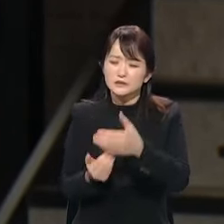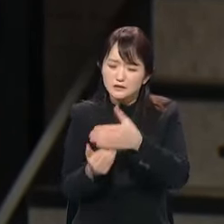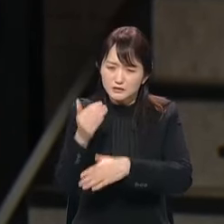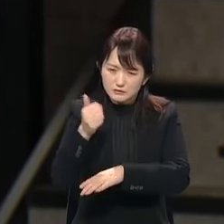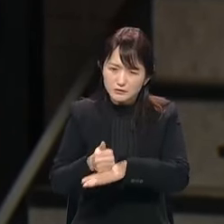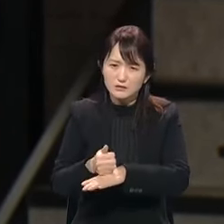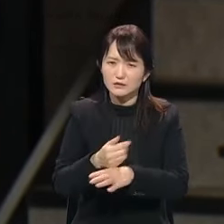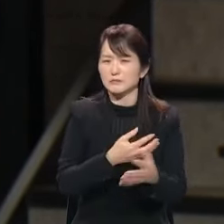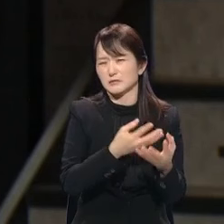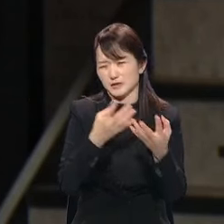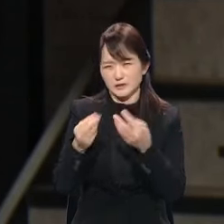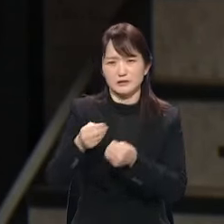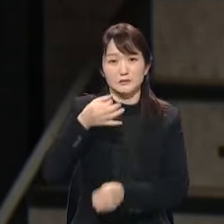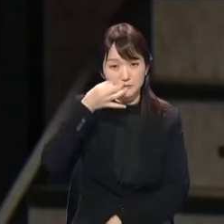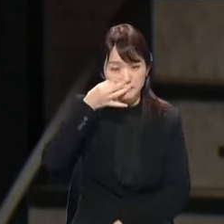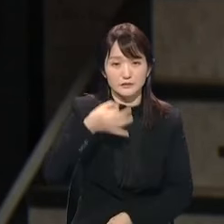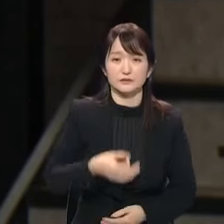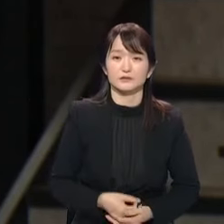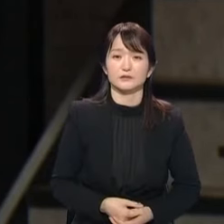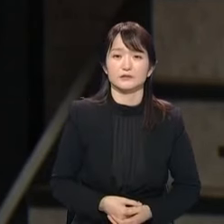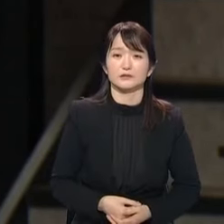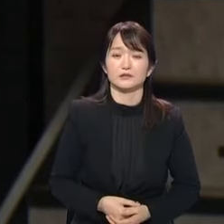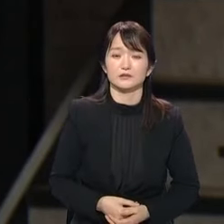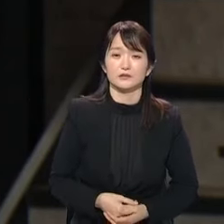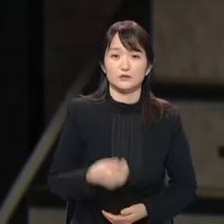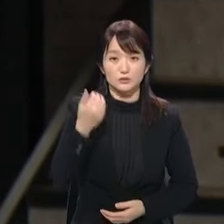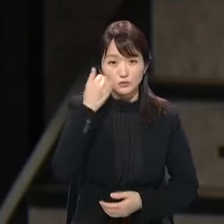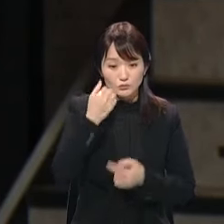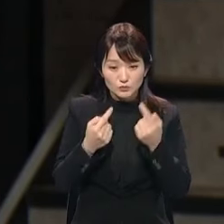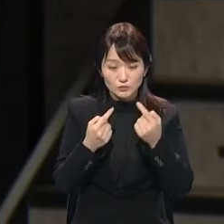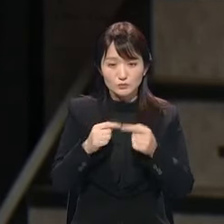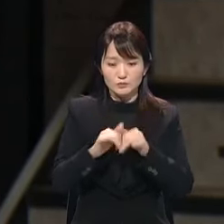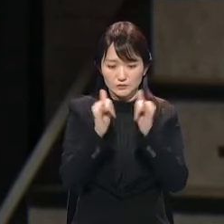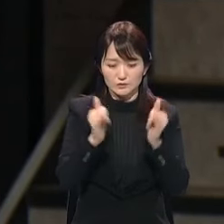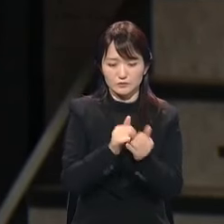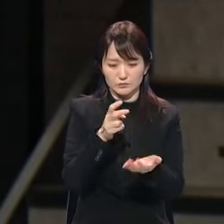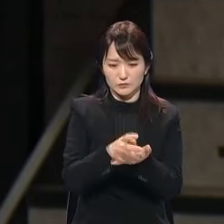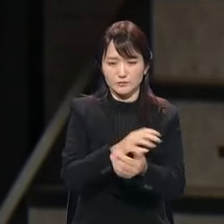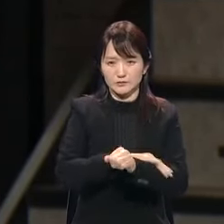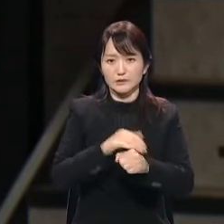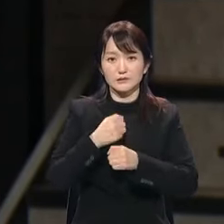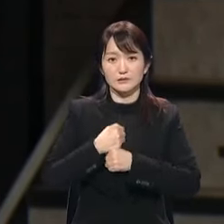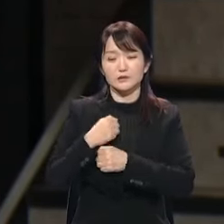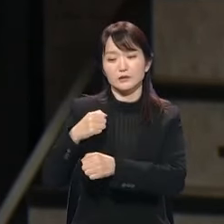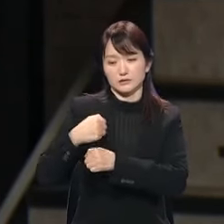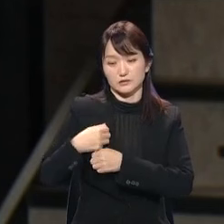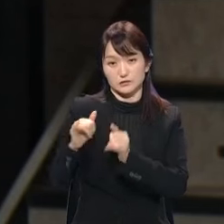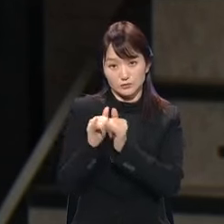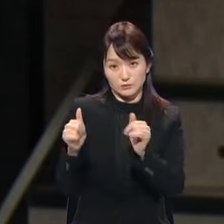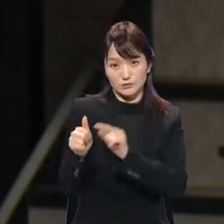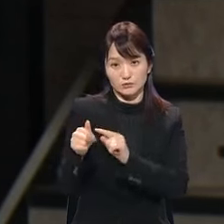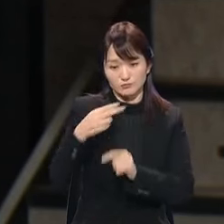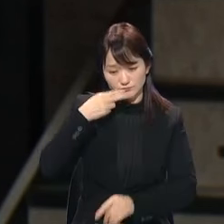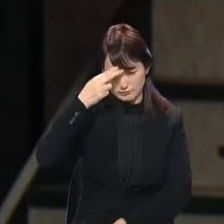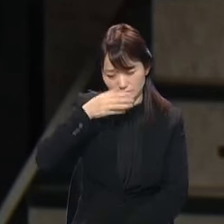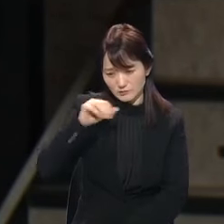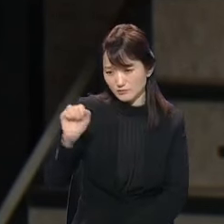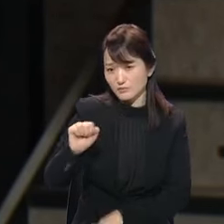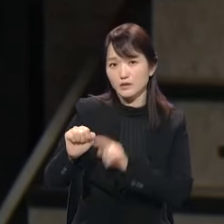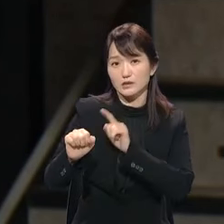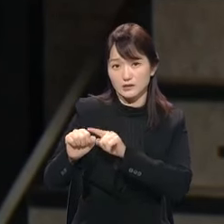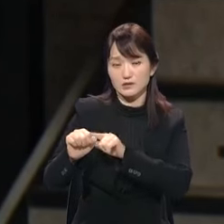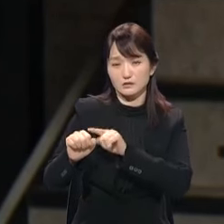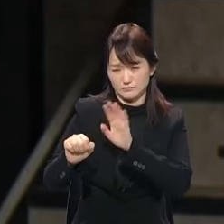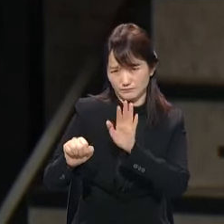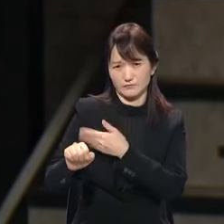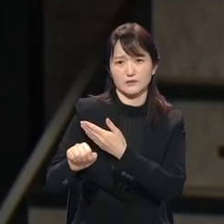일어나는 걸 너무 수도없이 보고 있잖아요 그런데 누구보다도 사회 법을 잘 지켜야 되는 군인이 음주운전을 했다 이것 자체가